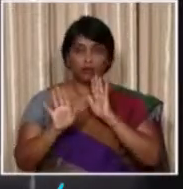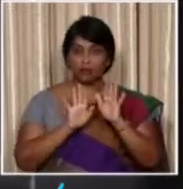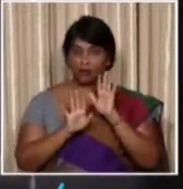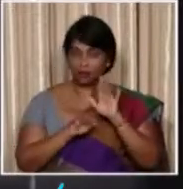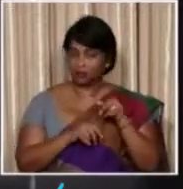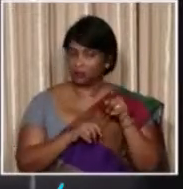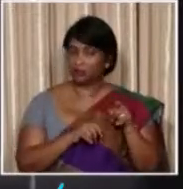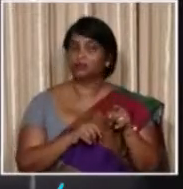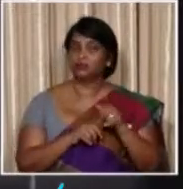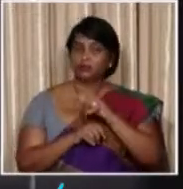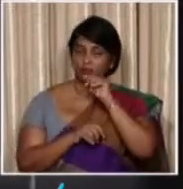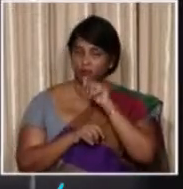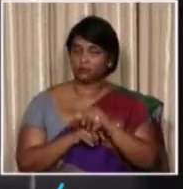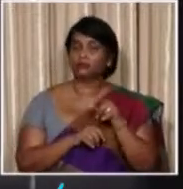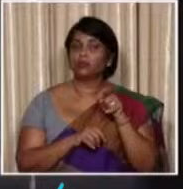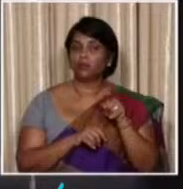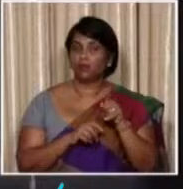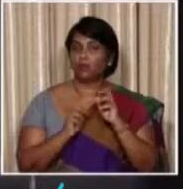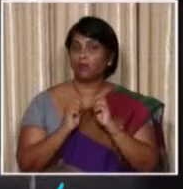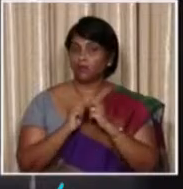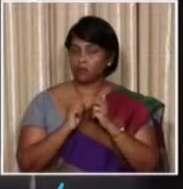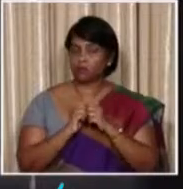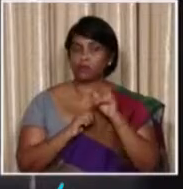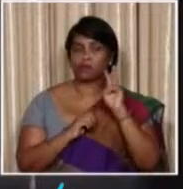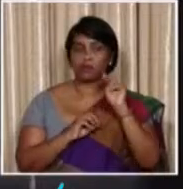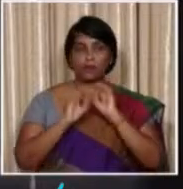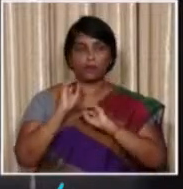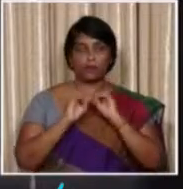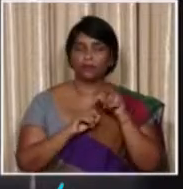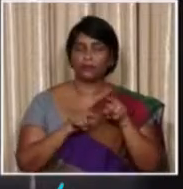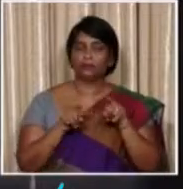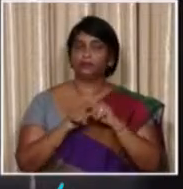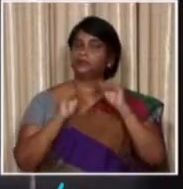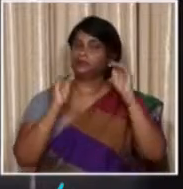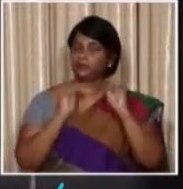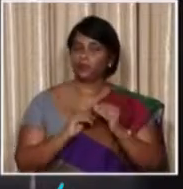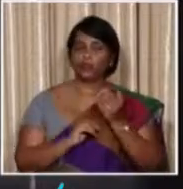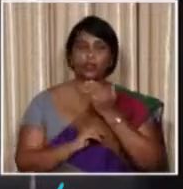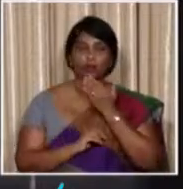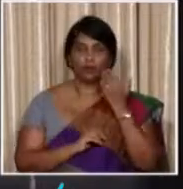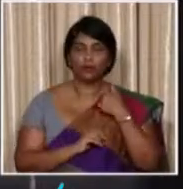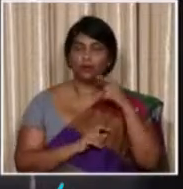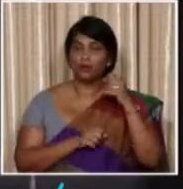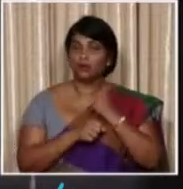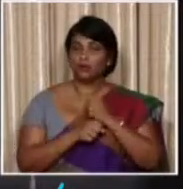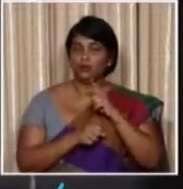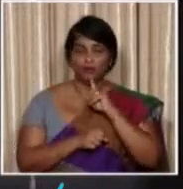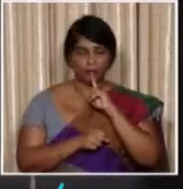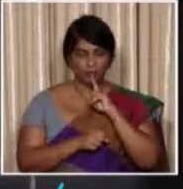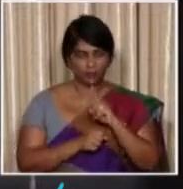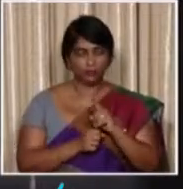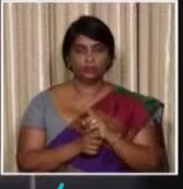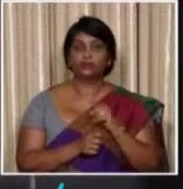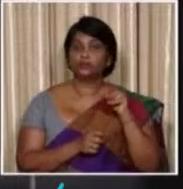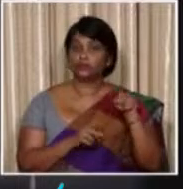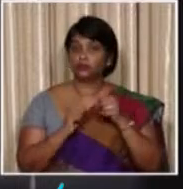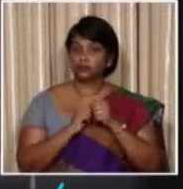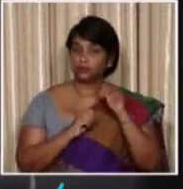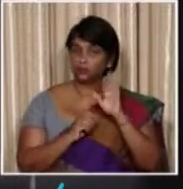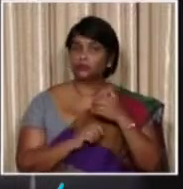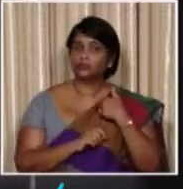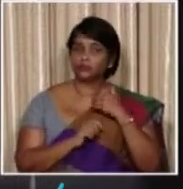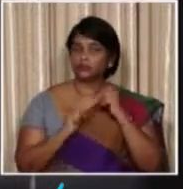නම් අනිවාර්යයෙන් මේ වෙන හානිය 20%කට විතර අඩු කරන්න පුළුවන් කියලා අදාළ බලධාරීන් කියන්නේ. එහෙම